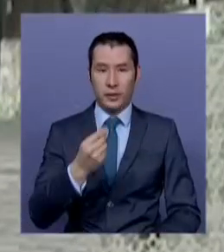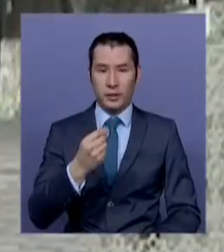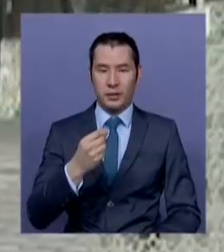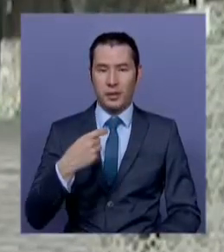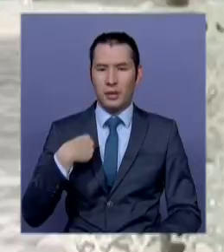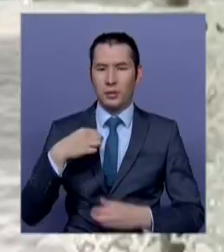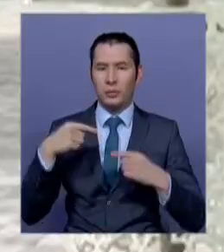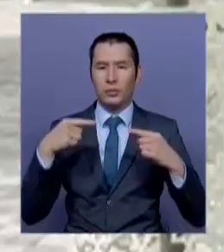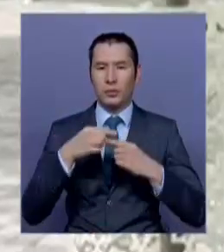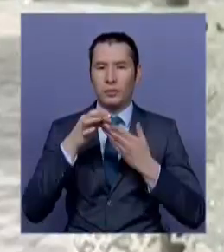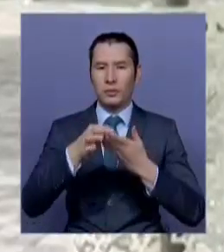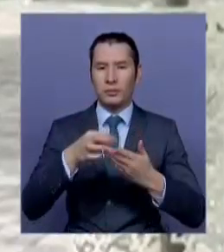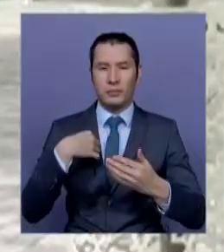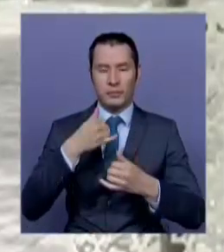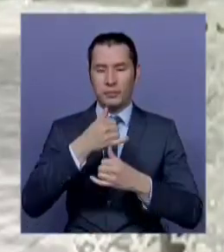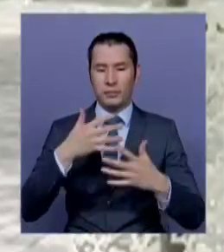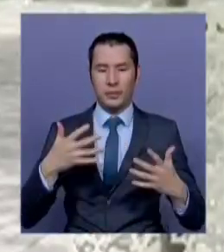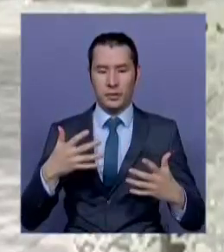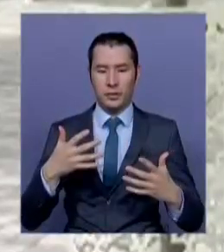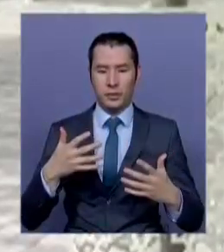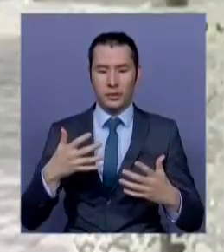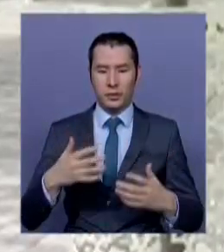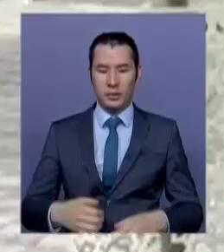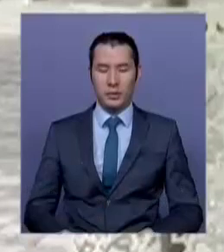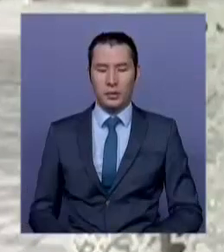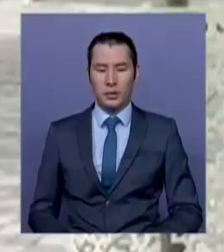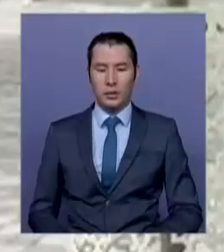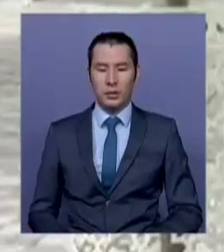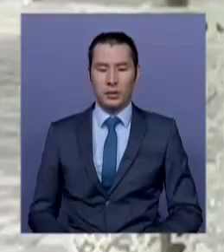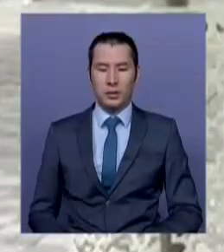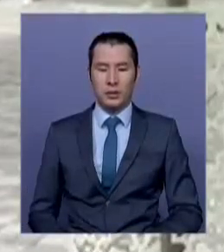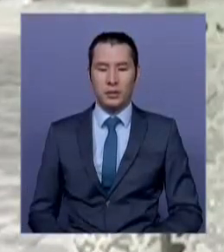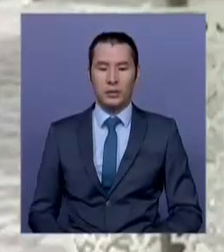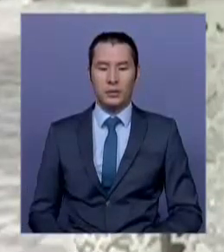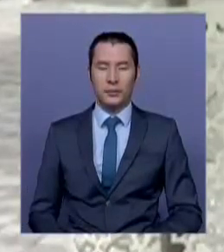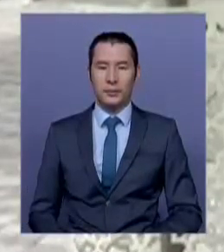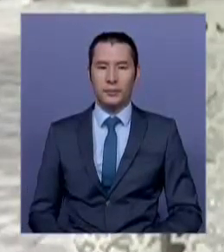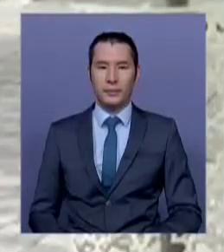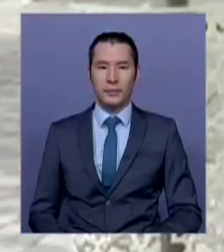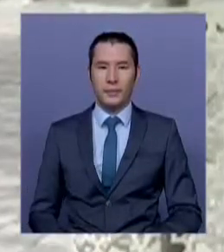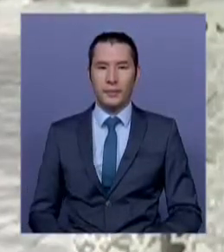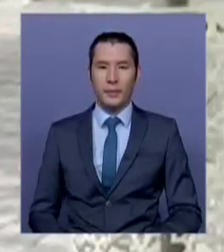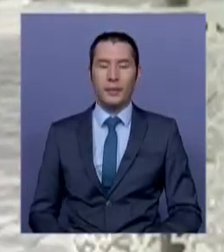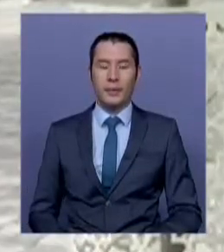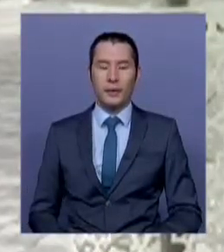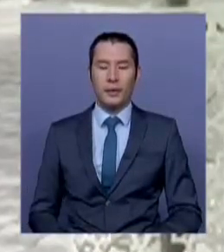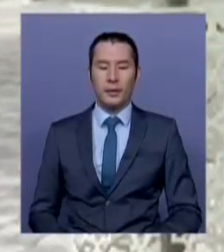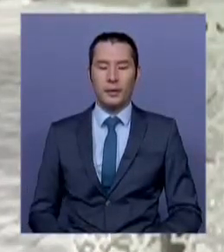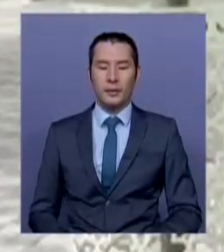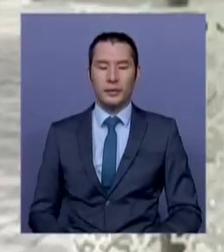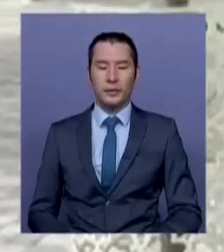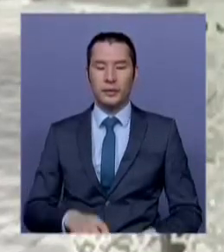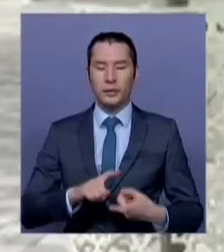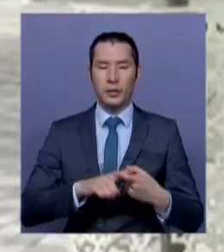айта алмаймын, себебі балаға қатысты қосымша сот медициналық сараптама тағайындалды, ал апаға қатысты Абдрахманова Халимаға